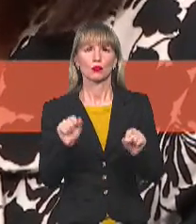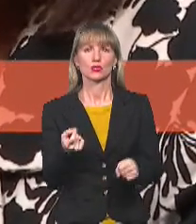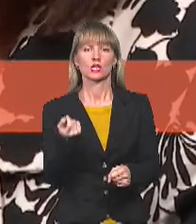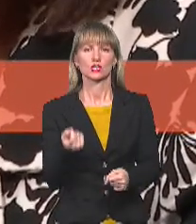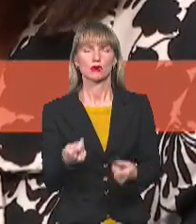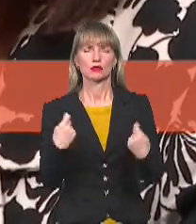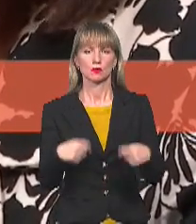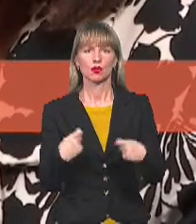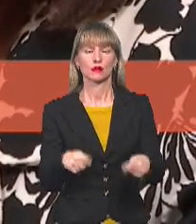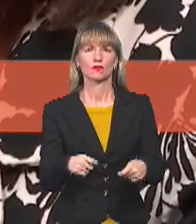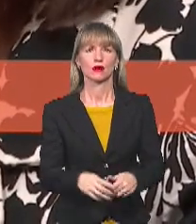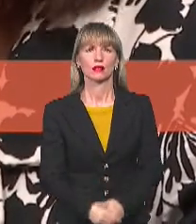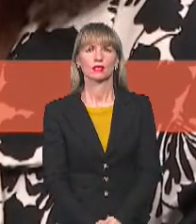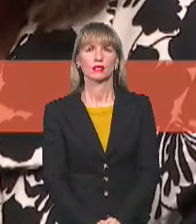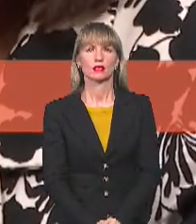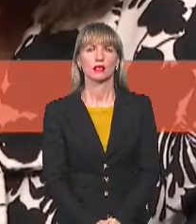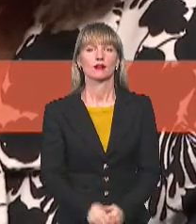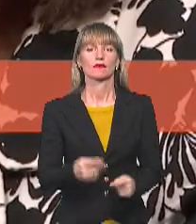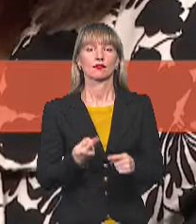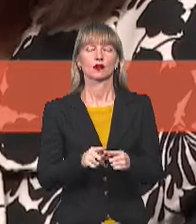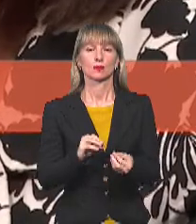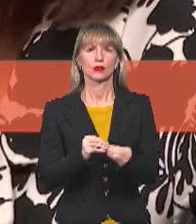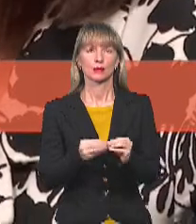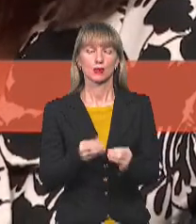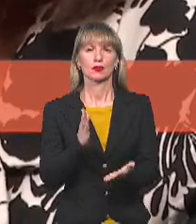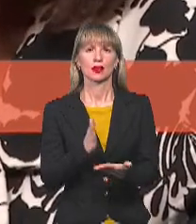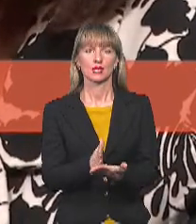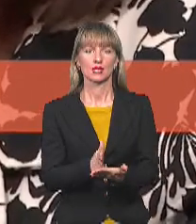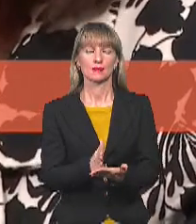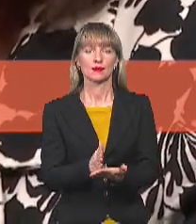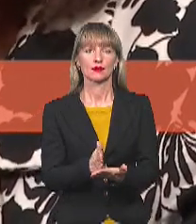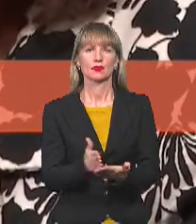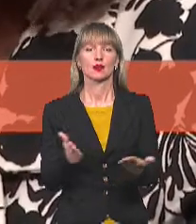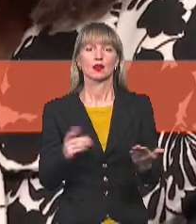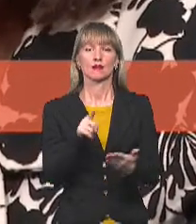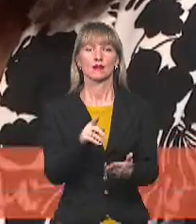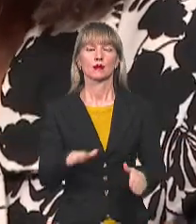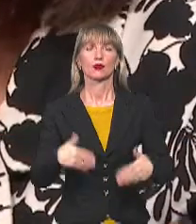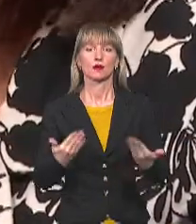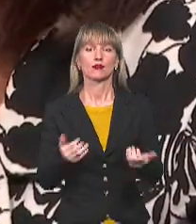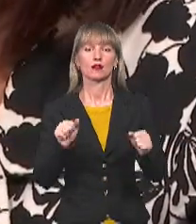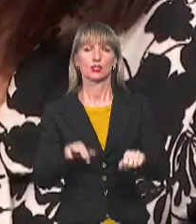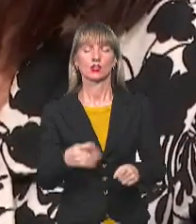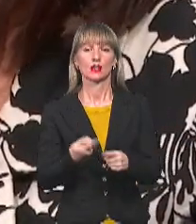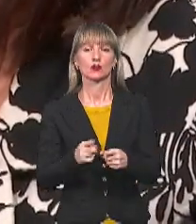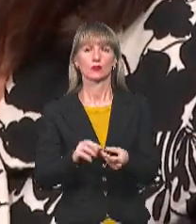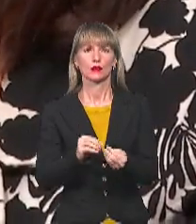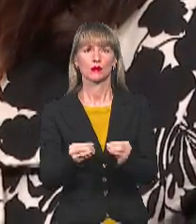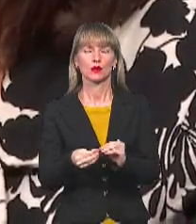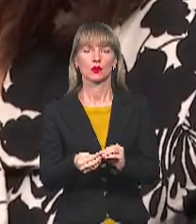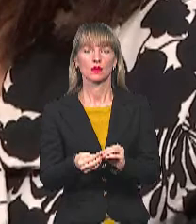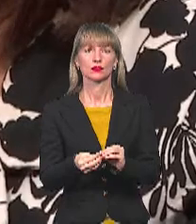дешевше торгувати. А от в цьому проблема теж є. Як ви пропонуєте вирішувати цю проблему?